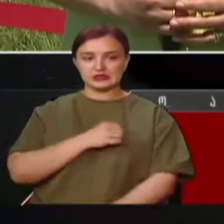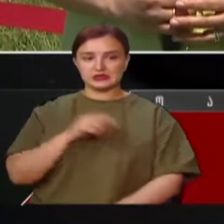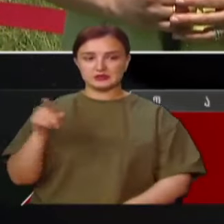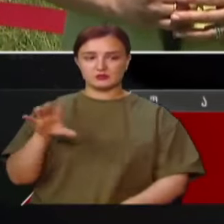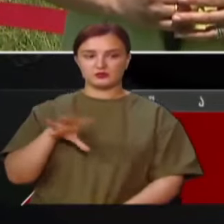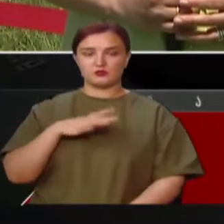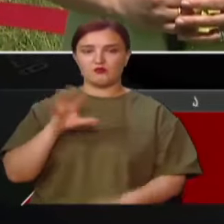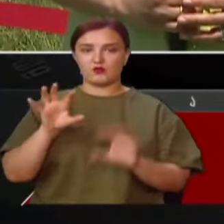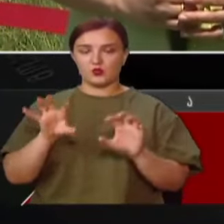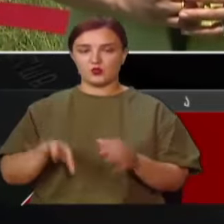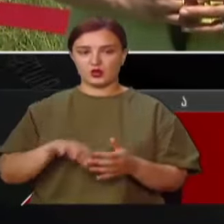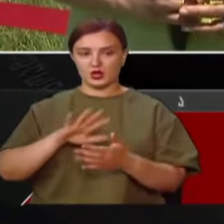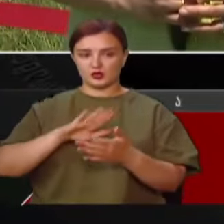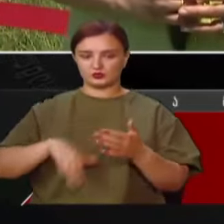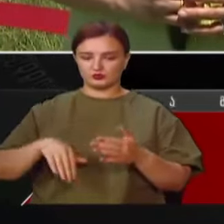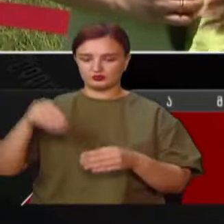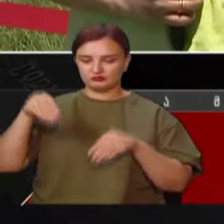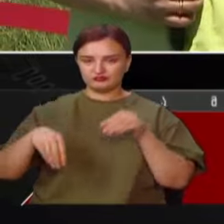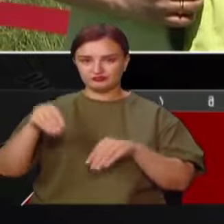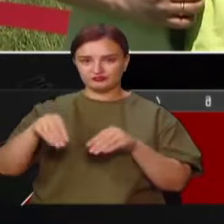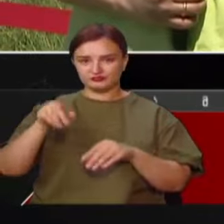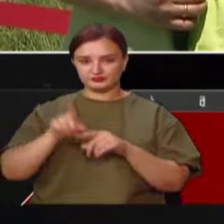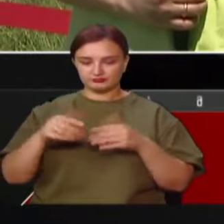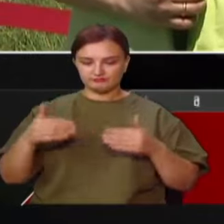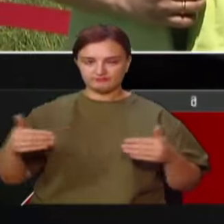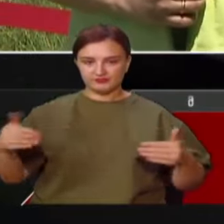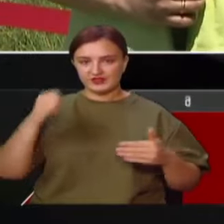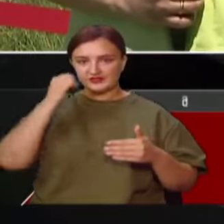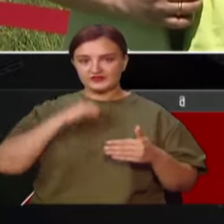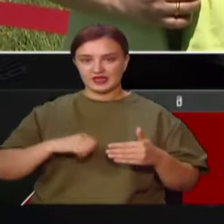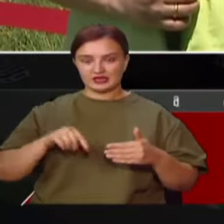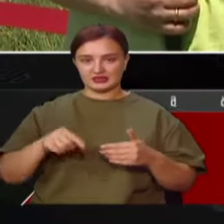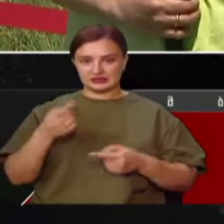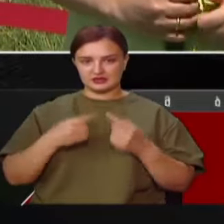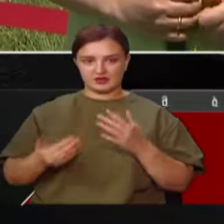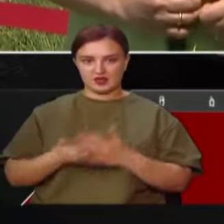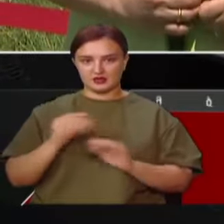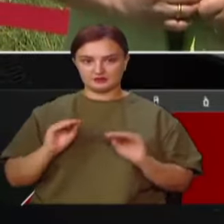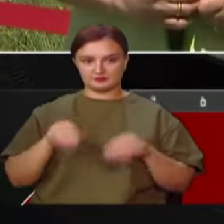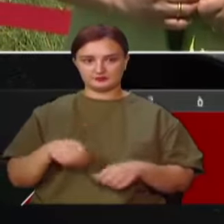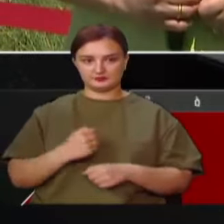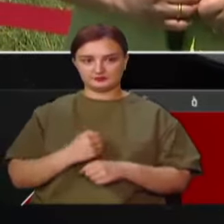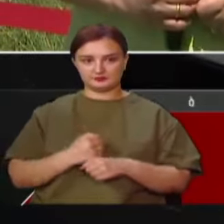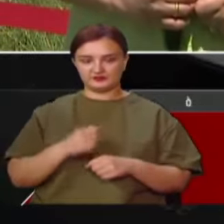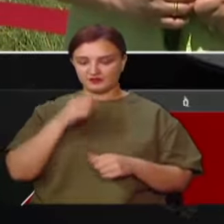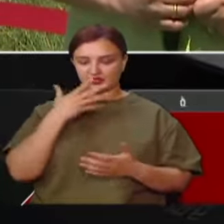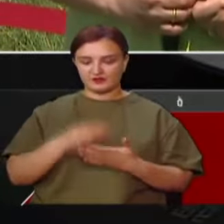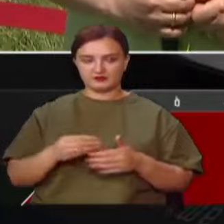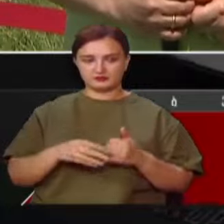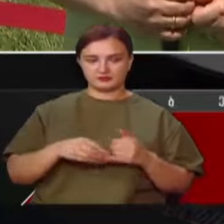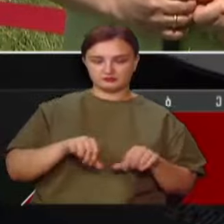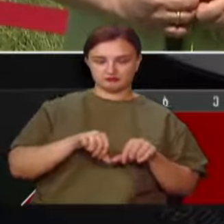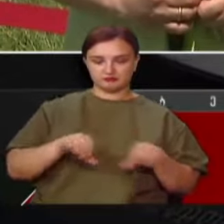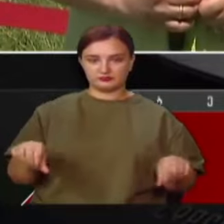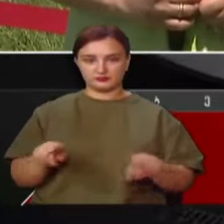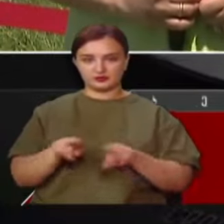აღმართეს უკანონო ინსტალაციები და ასევე მოხდა ძველი ინსტალაციების განახლება. ახალი ინსტალაციები დამონტაჟდა